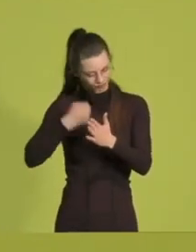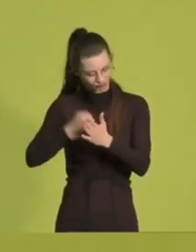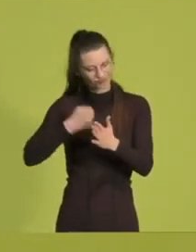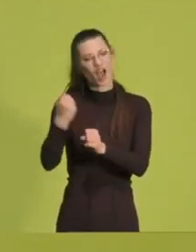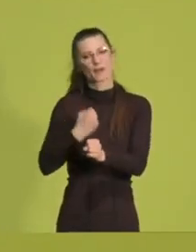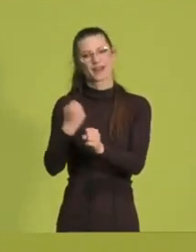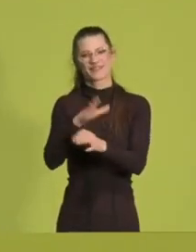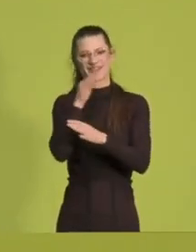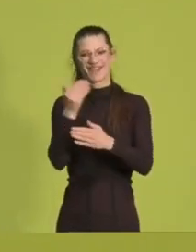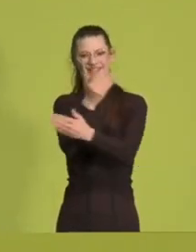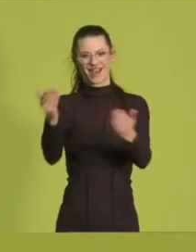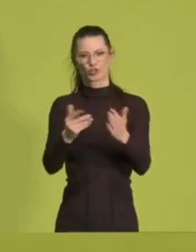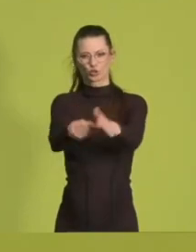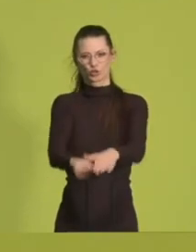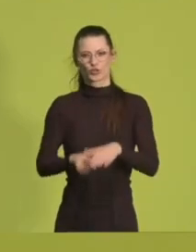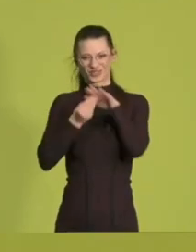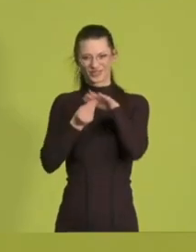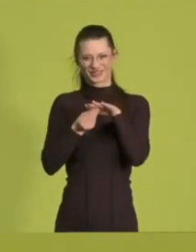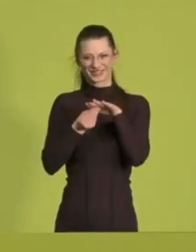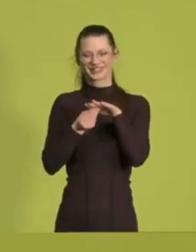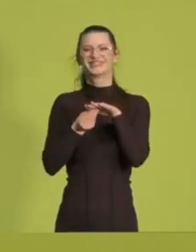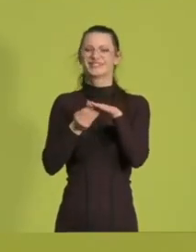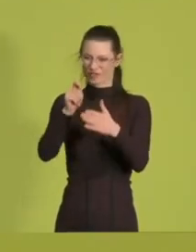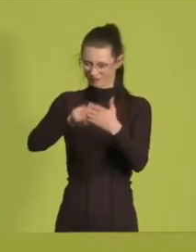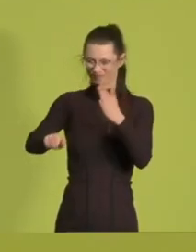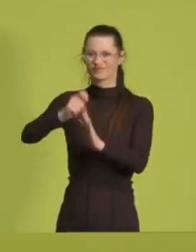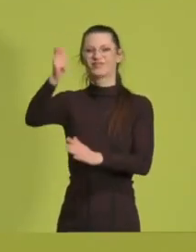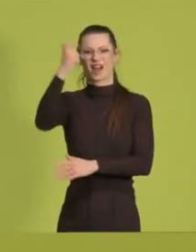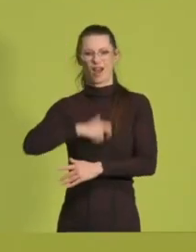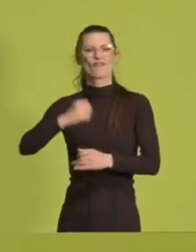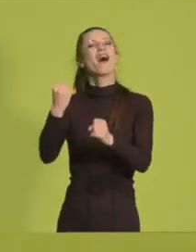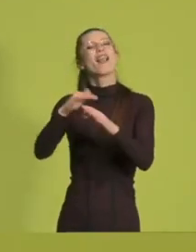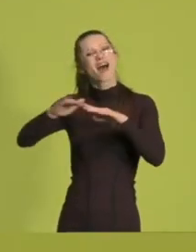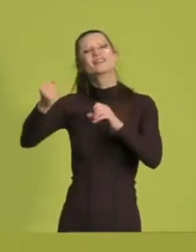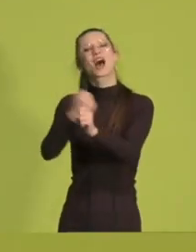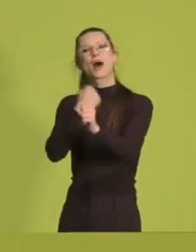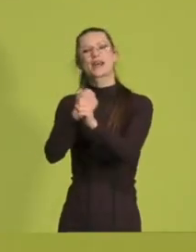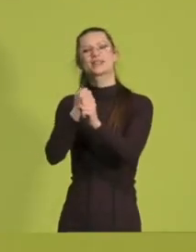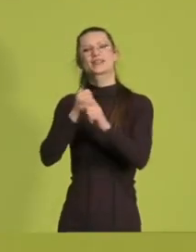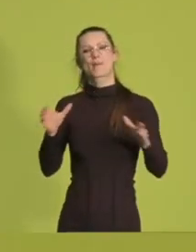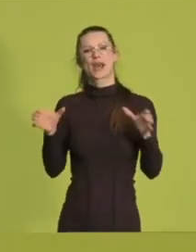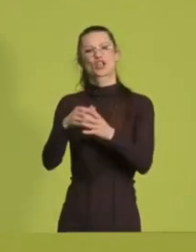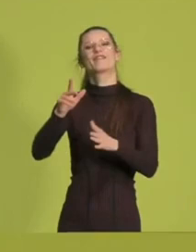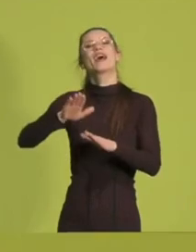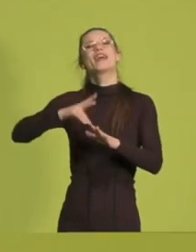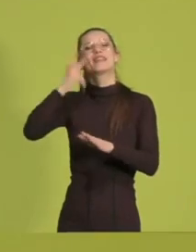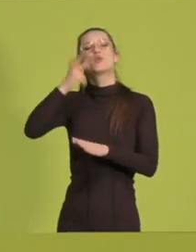mich an der Stelle für die Unterstützung und das Votum der Landesarbeitsgemeinschaft Demokratie und